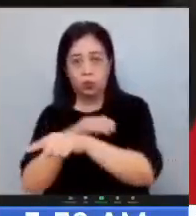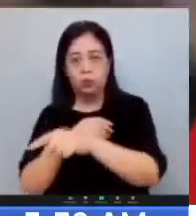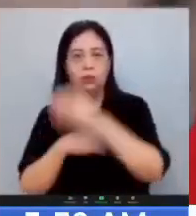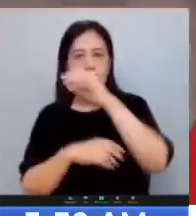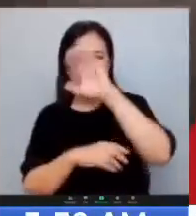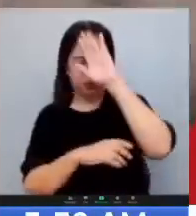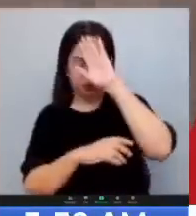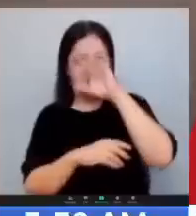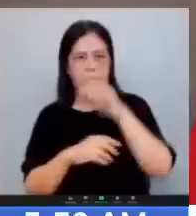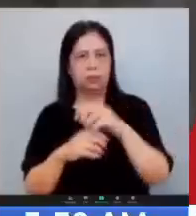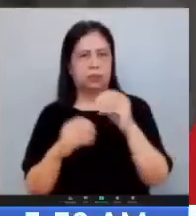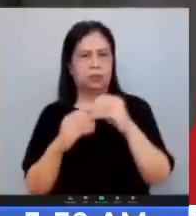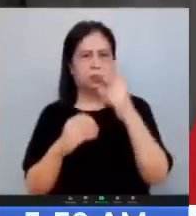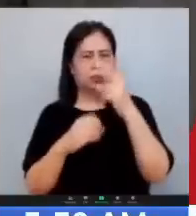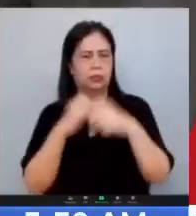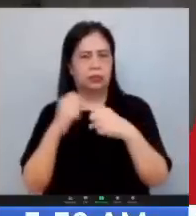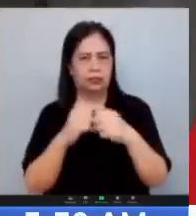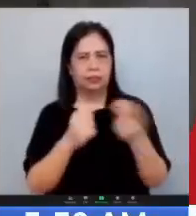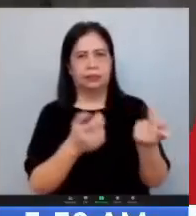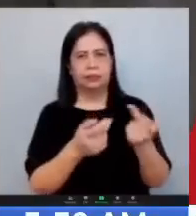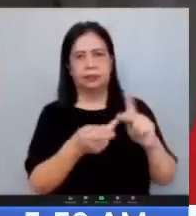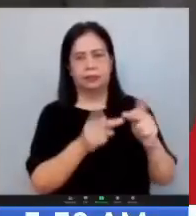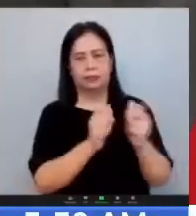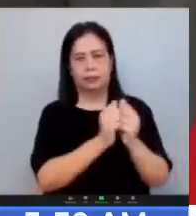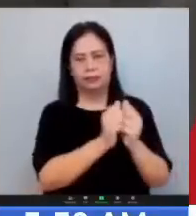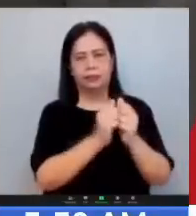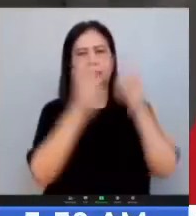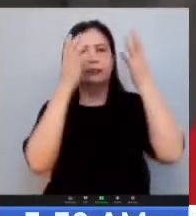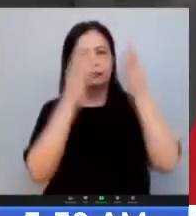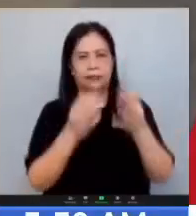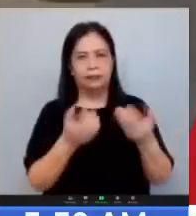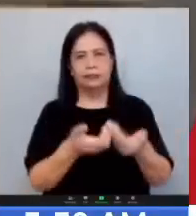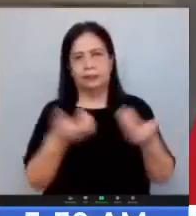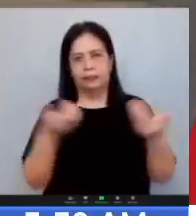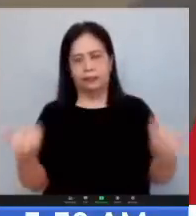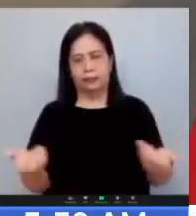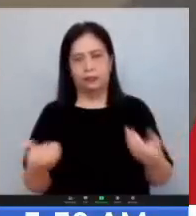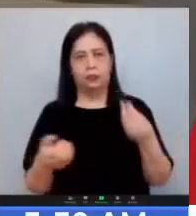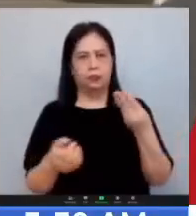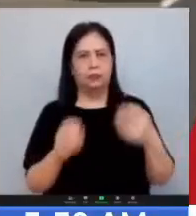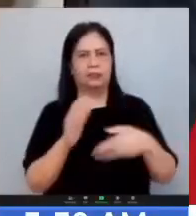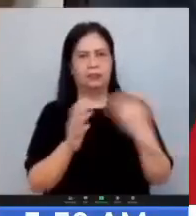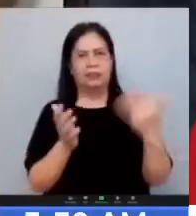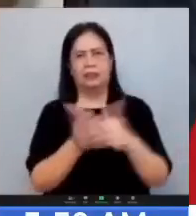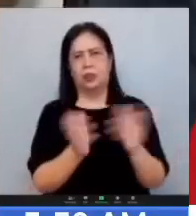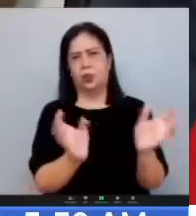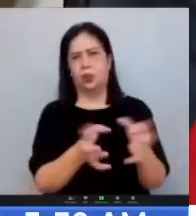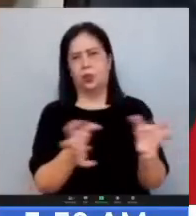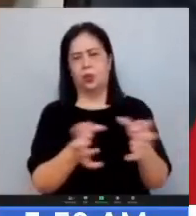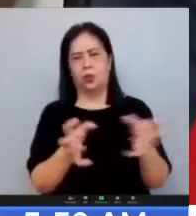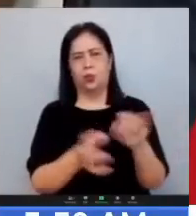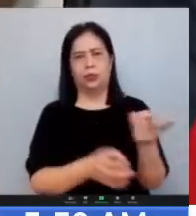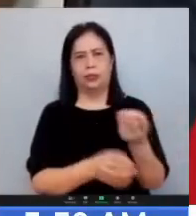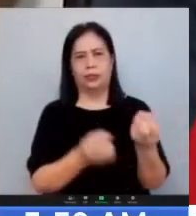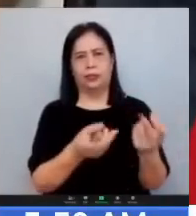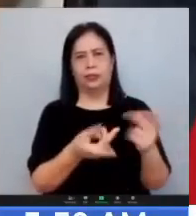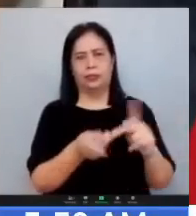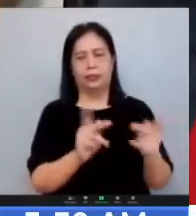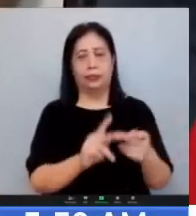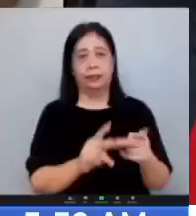2 taon nang nagsasama ang dalawa pero nagdesisyon sila maghiwalay na. Ilang beses na raw nag-away ang mag-live-in partner. Ang naging usapan sana